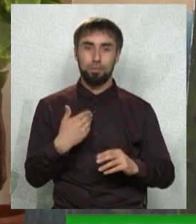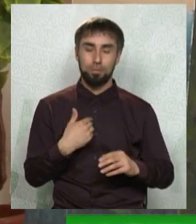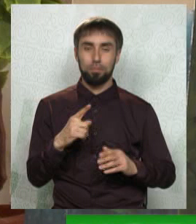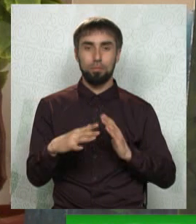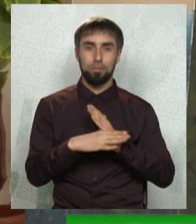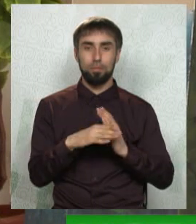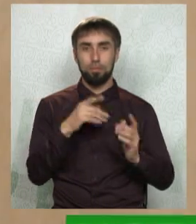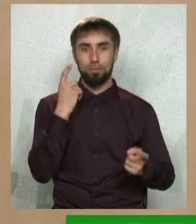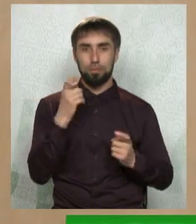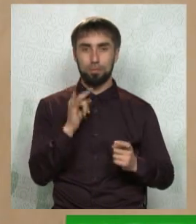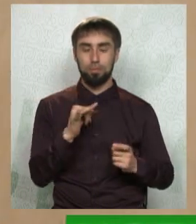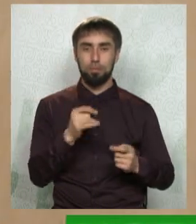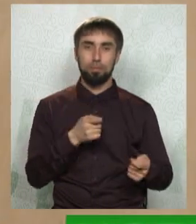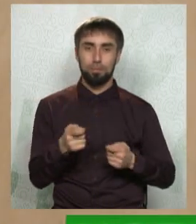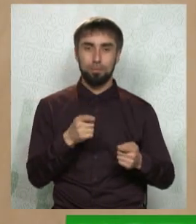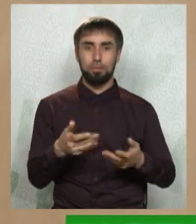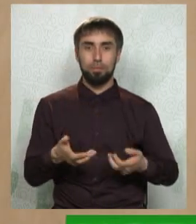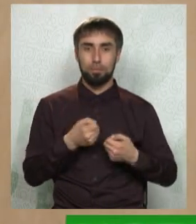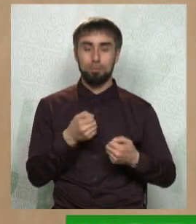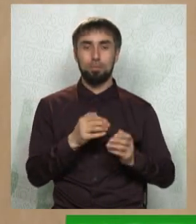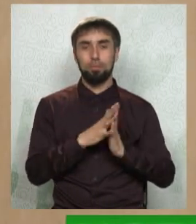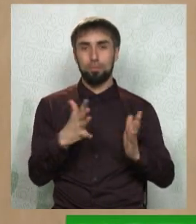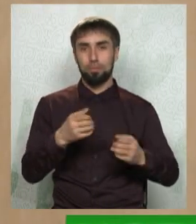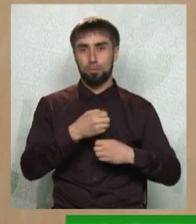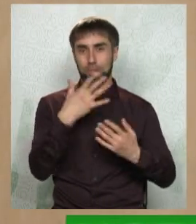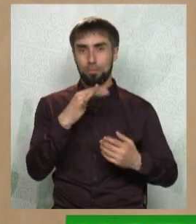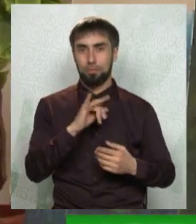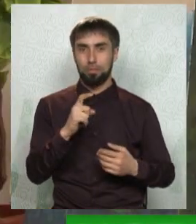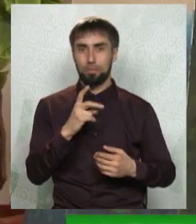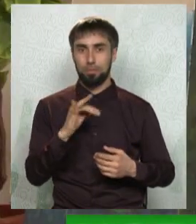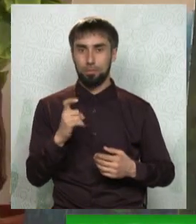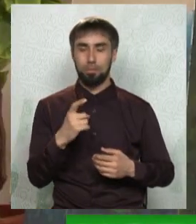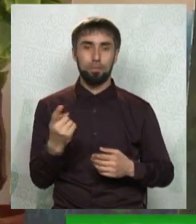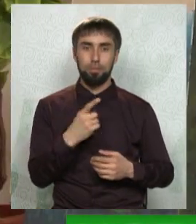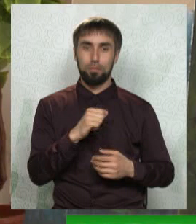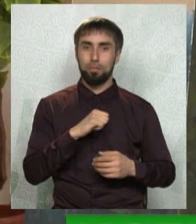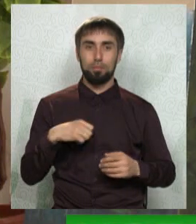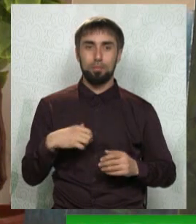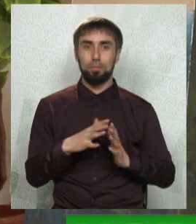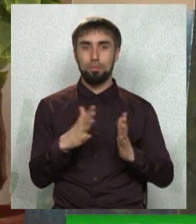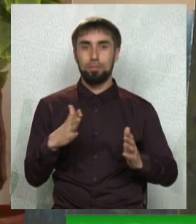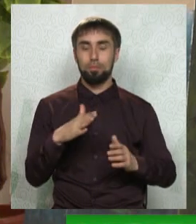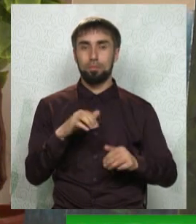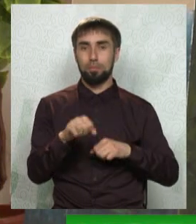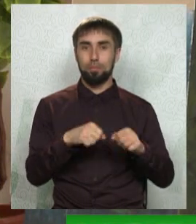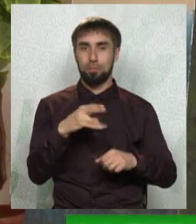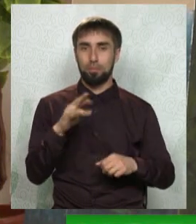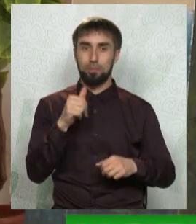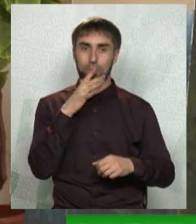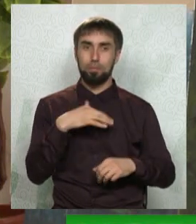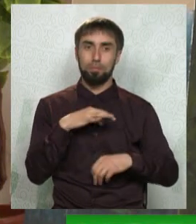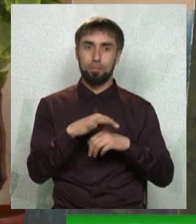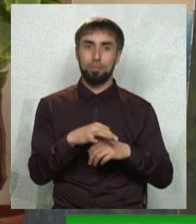помощью информационной и административной поддержки. Наиболее яркие из них – первый, самый массовый велопоход, который у нас прошел